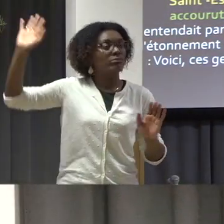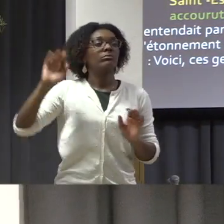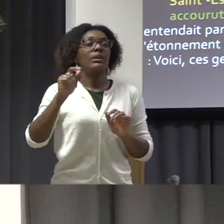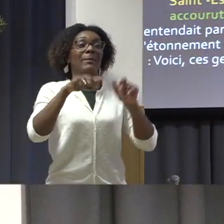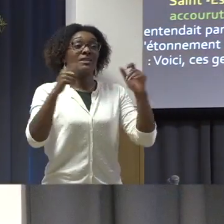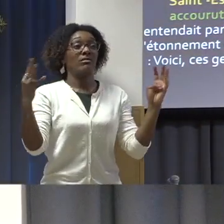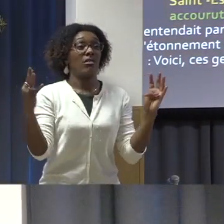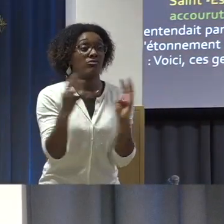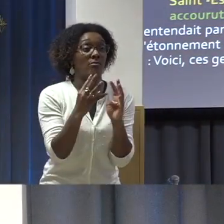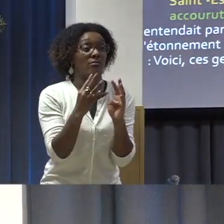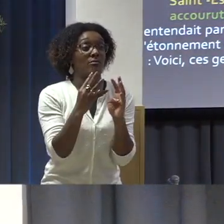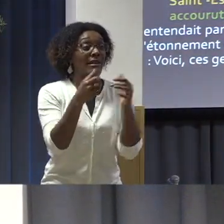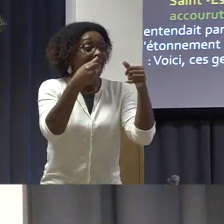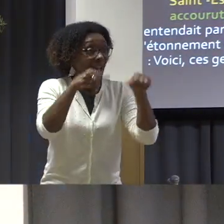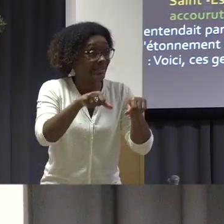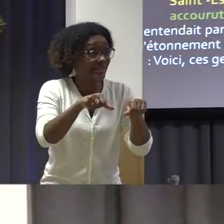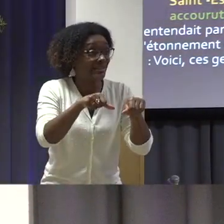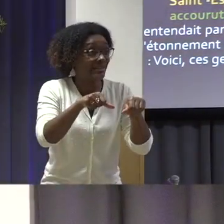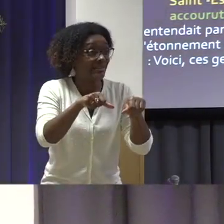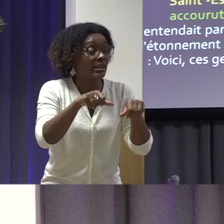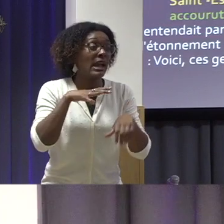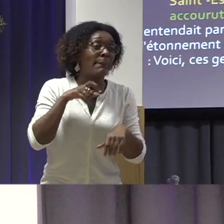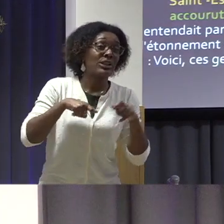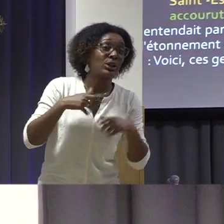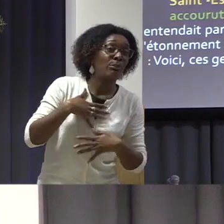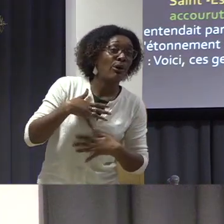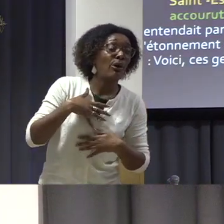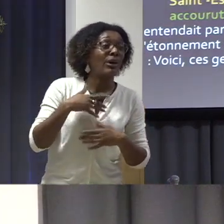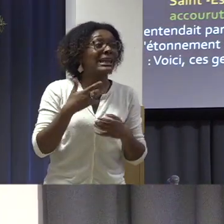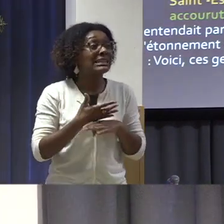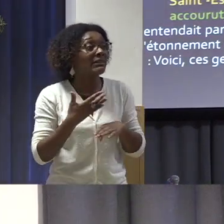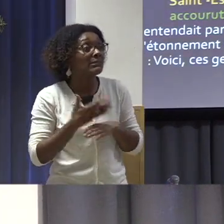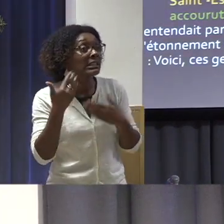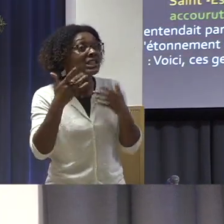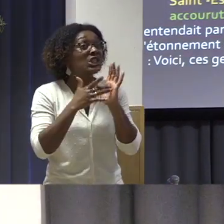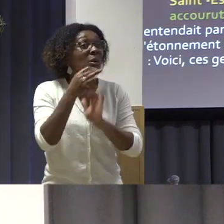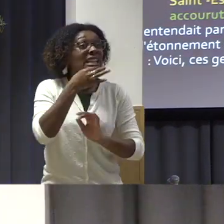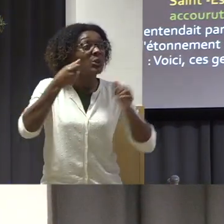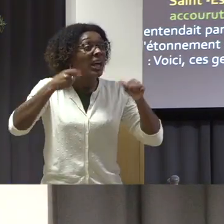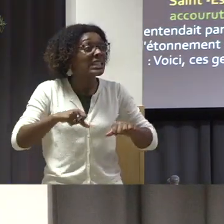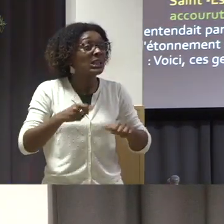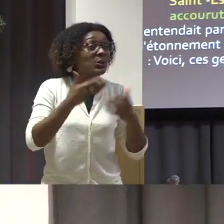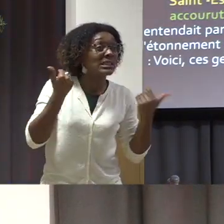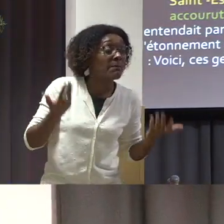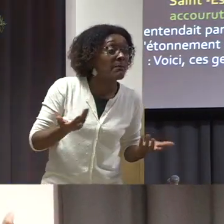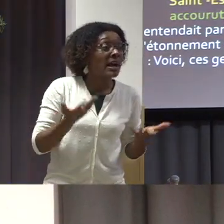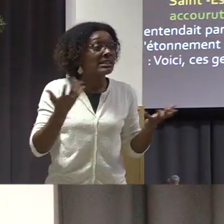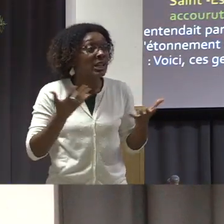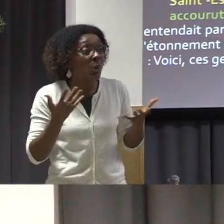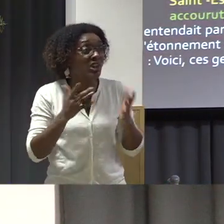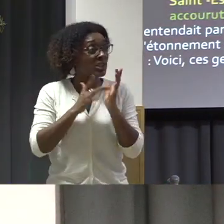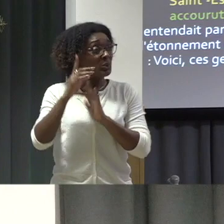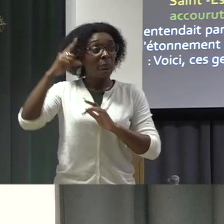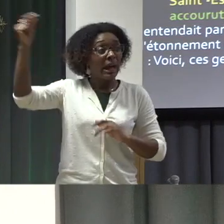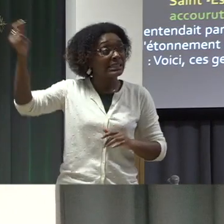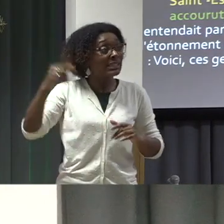retrouvés entre eux certains avaient peur de trop ne savait pas trop qu'est ce qui allait se passer et il était inquiet du fait que le m soit parti